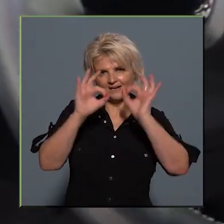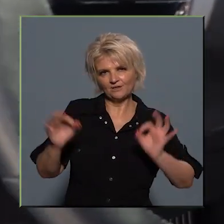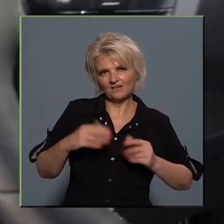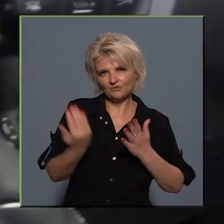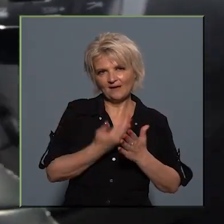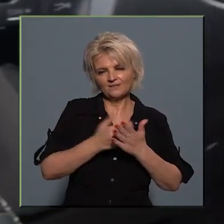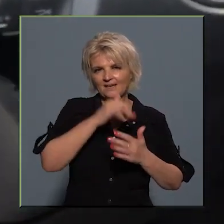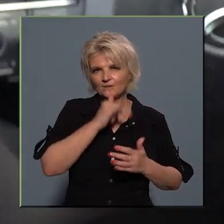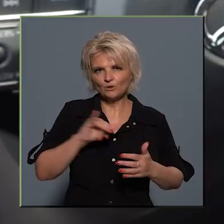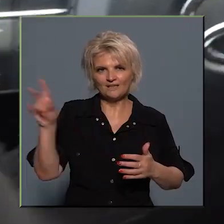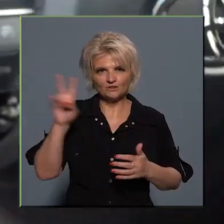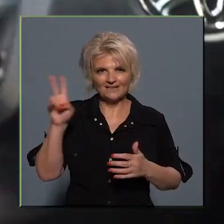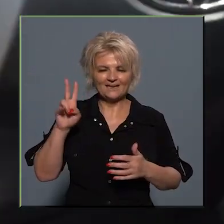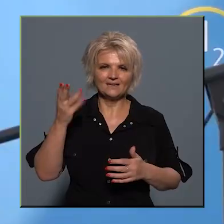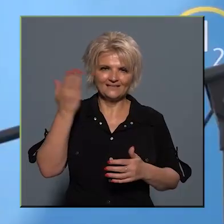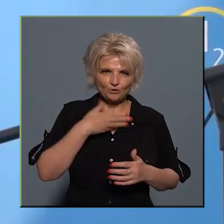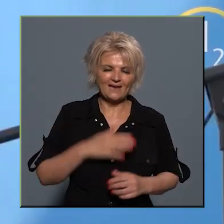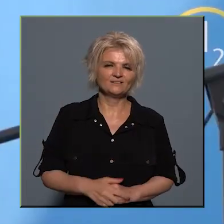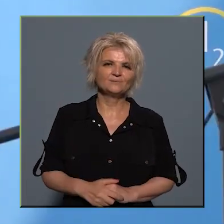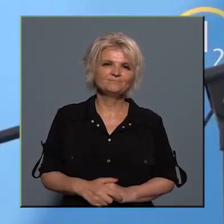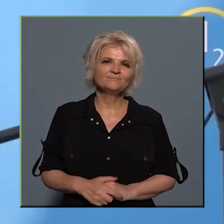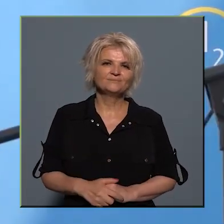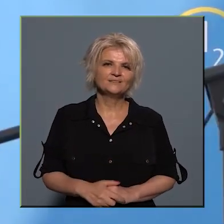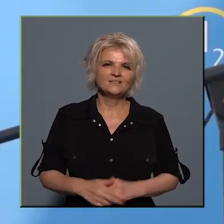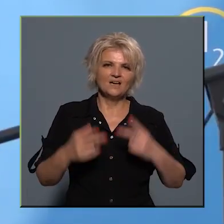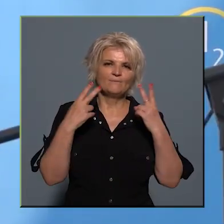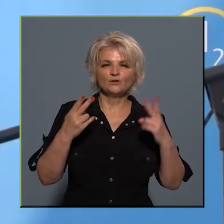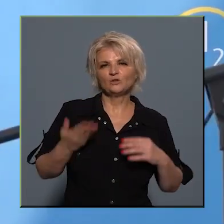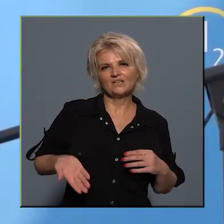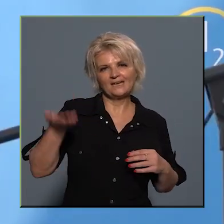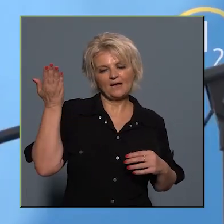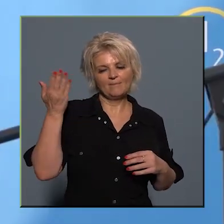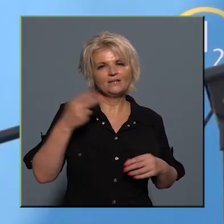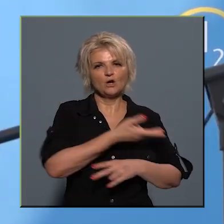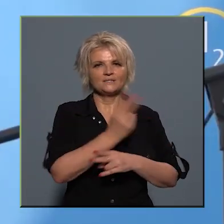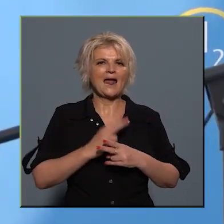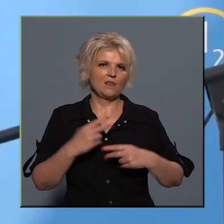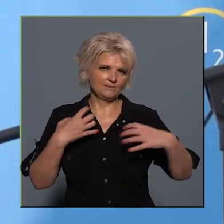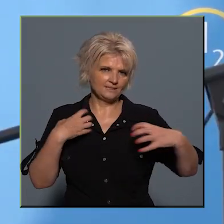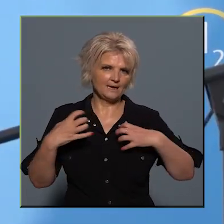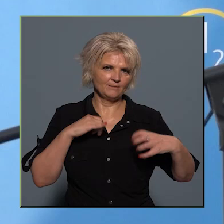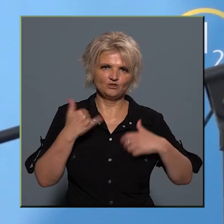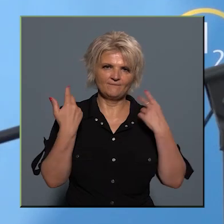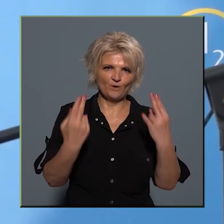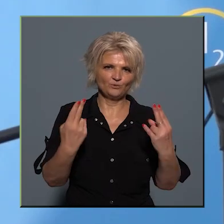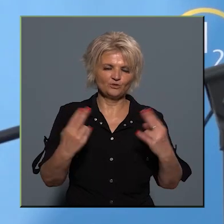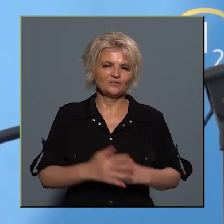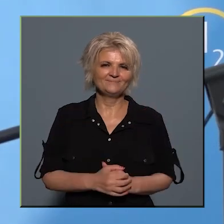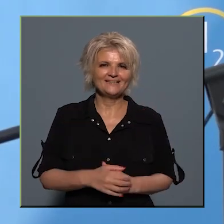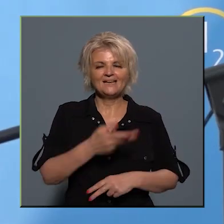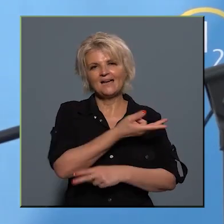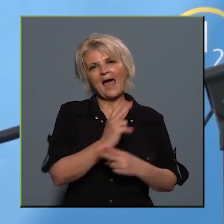felhasználjanak zöld, illetve kék hidrogén. Illetve nagyon fontos kihangsúlyozni az állami szerepvállalásnak a fontosságát.